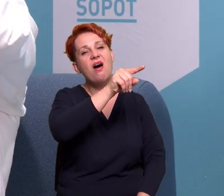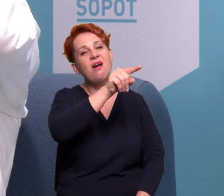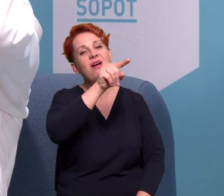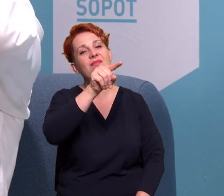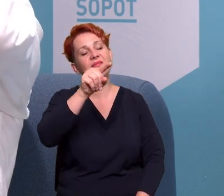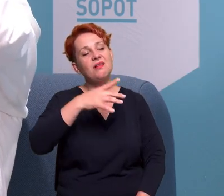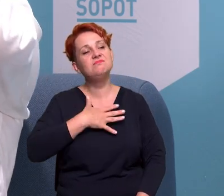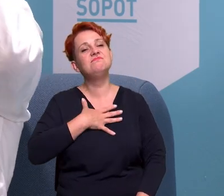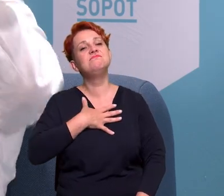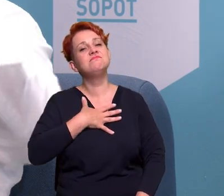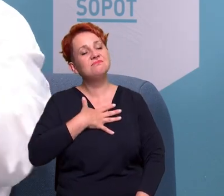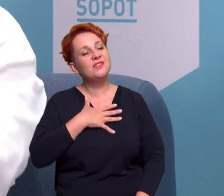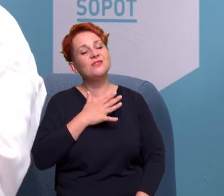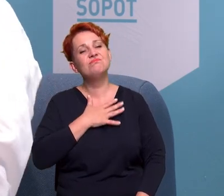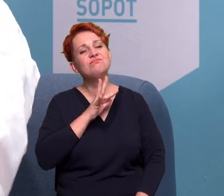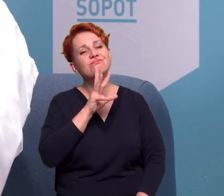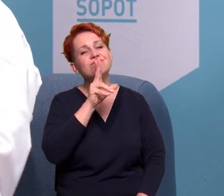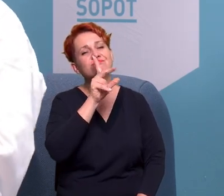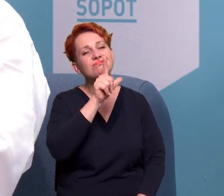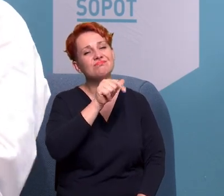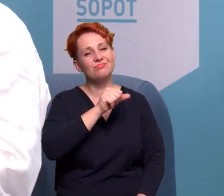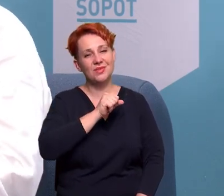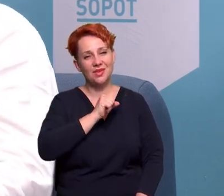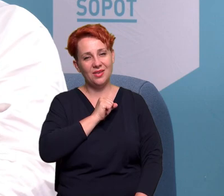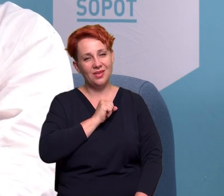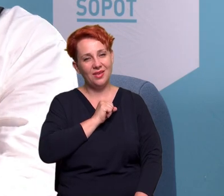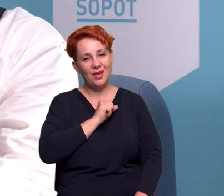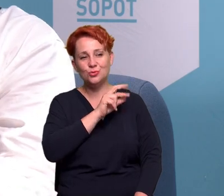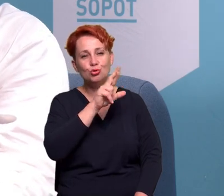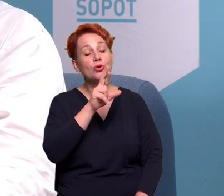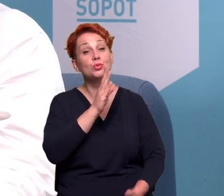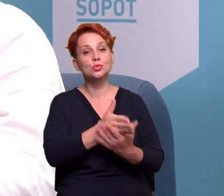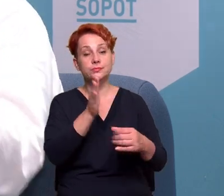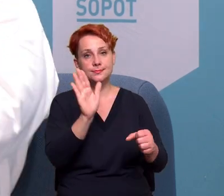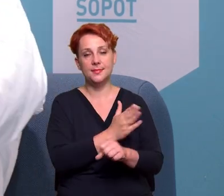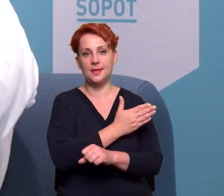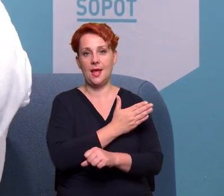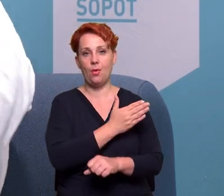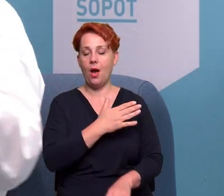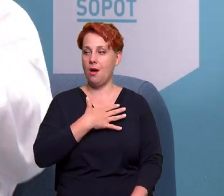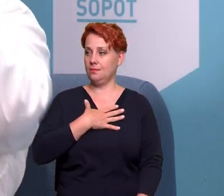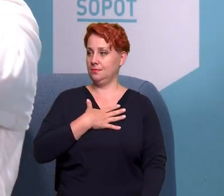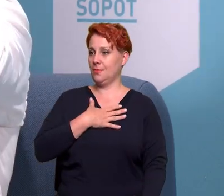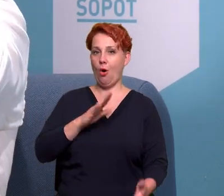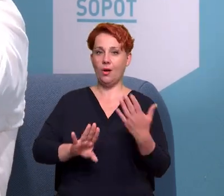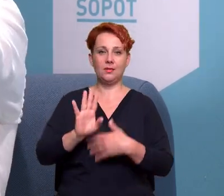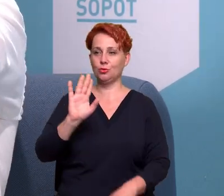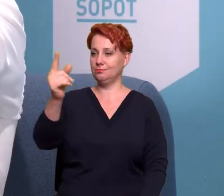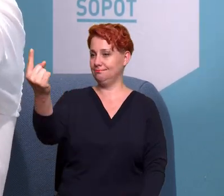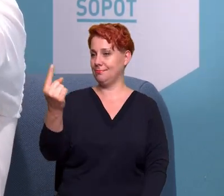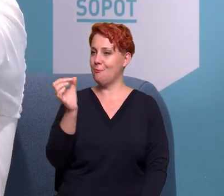takie poczucie uroku rzeczy minionych. No, ale tutaj się okazuje, przychodzi do mnie